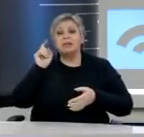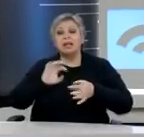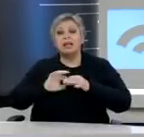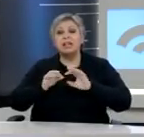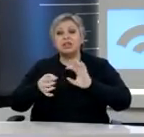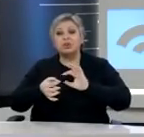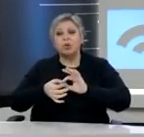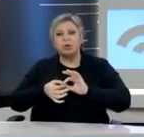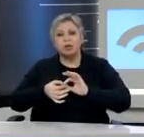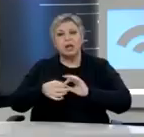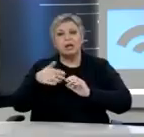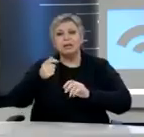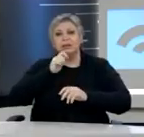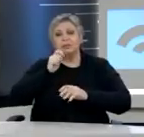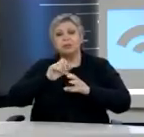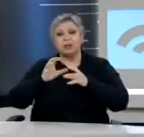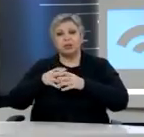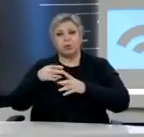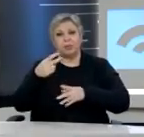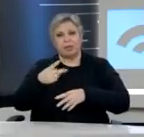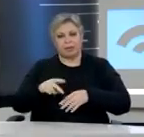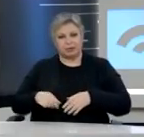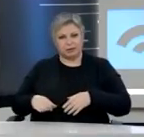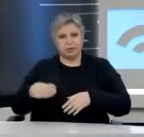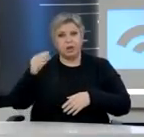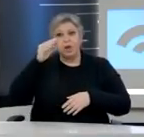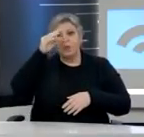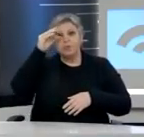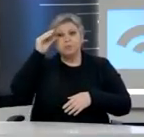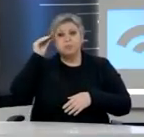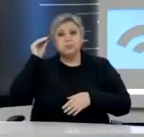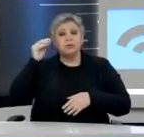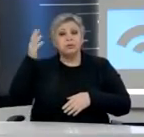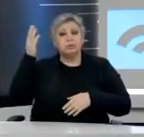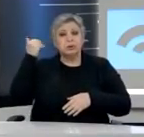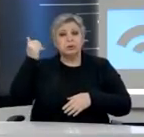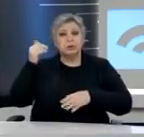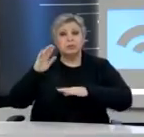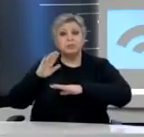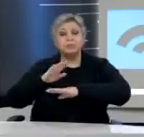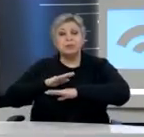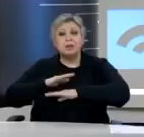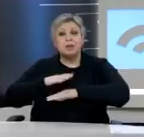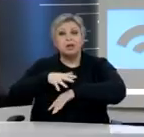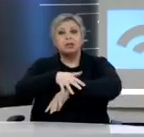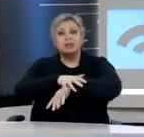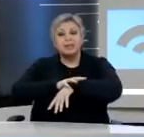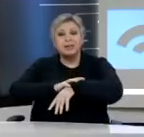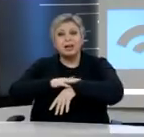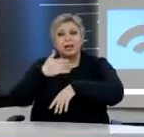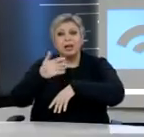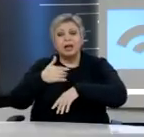το 1980, τον Ιωάννη Ντάβο, τον αρχηγό ΓΕΘΑ, επί 5 χρόνια, τον αποστράτευσε